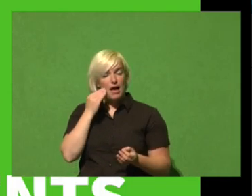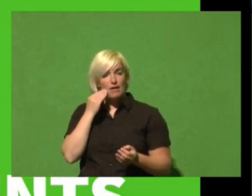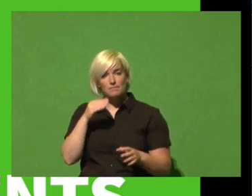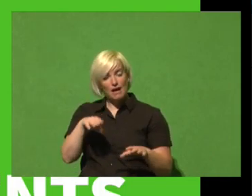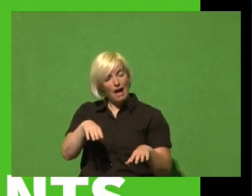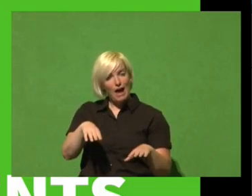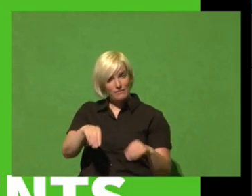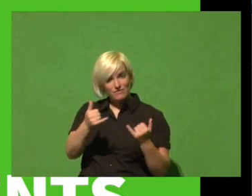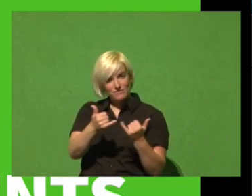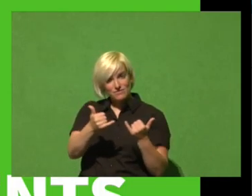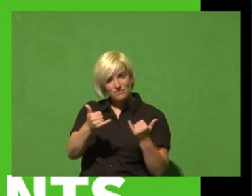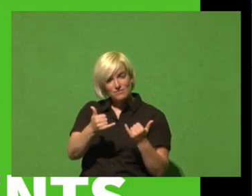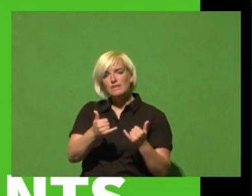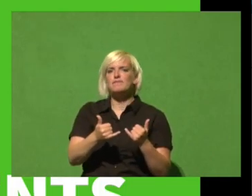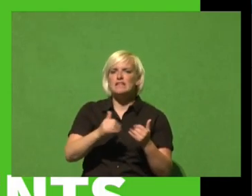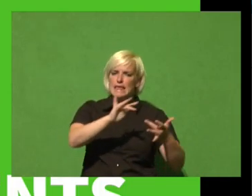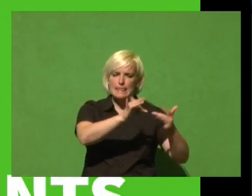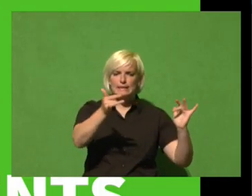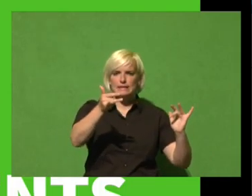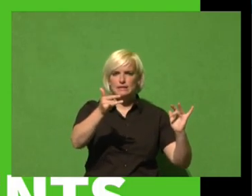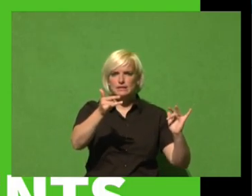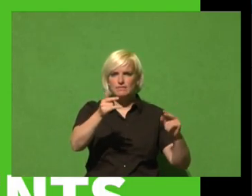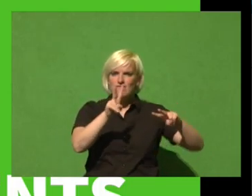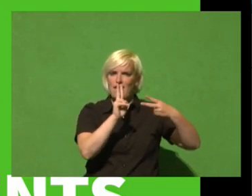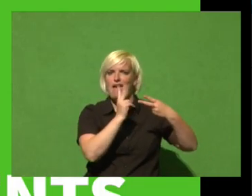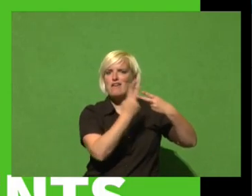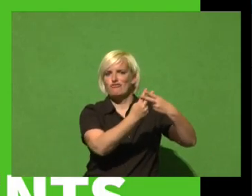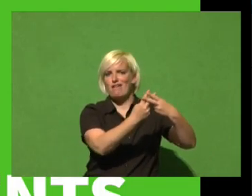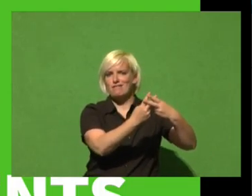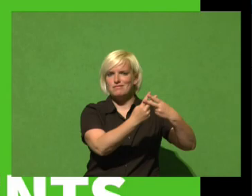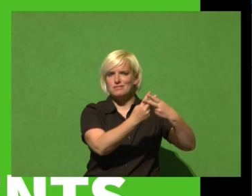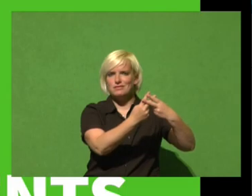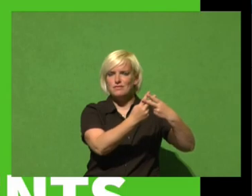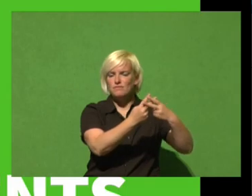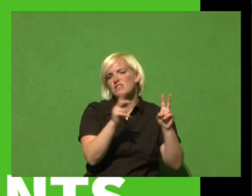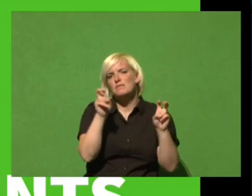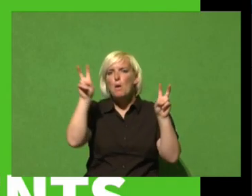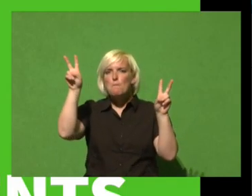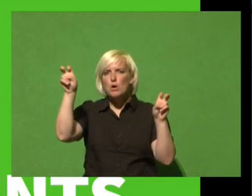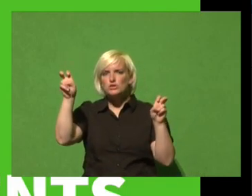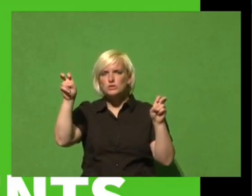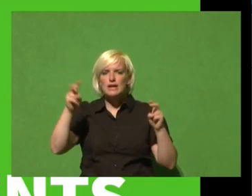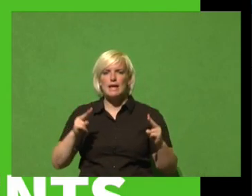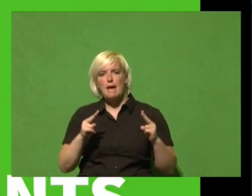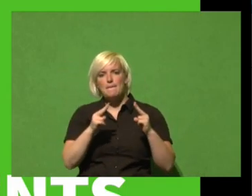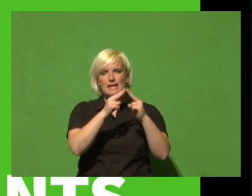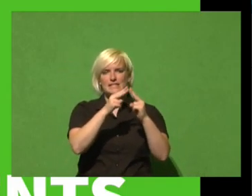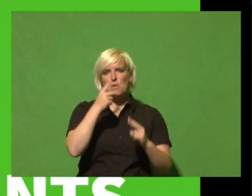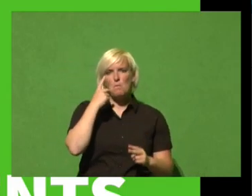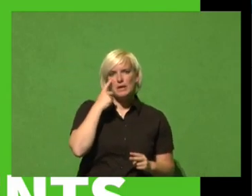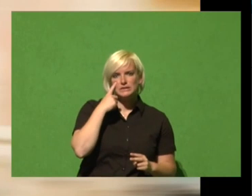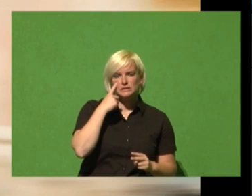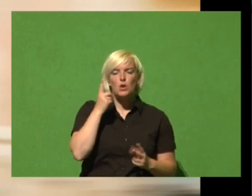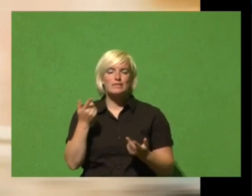mit zwei Momenten. Erstens einem Hashtag, also einem Motto Paris Moments und Climate